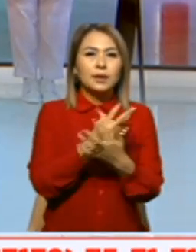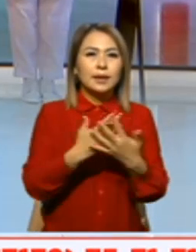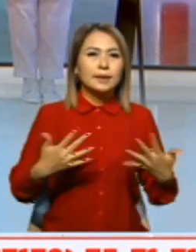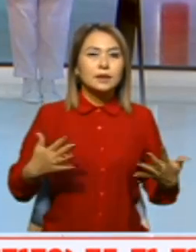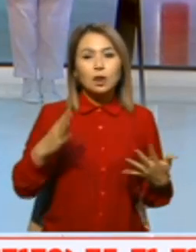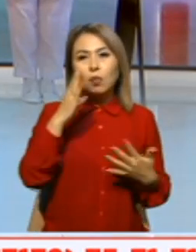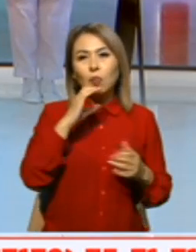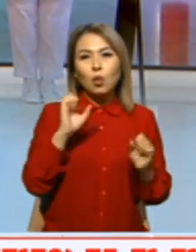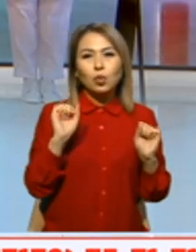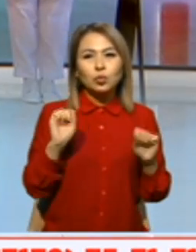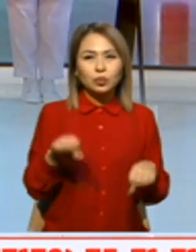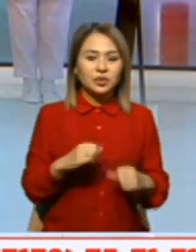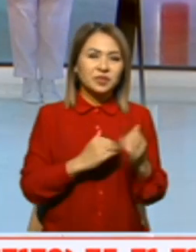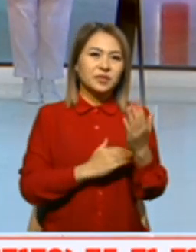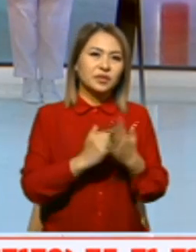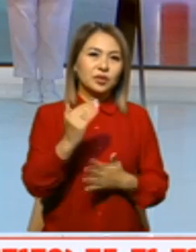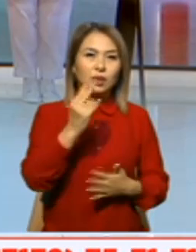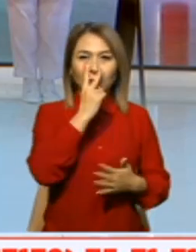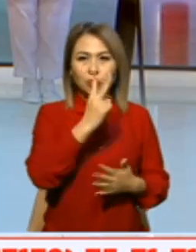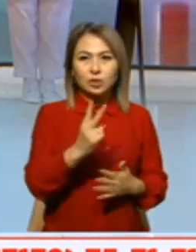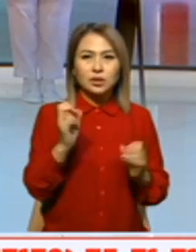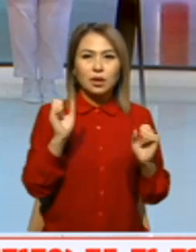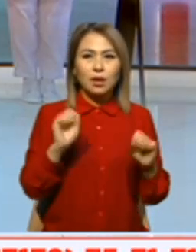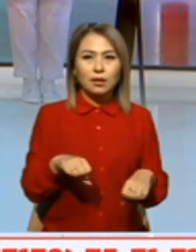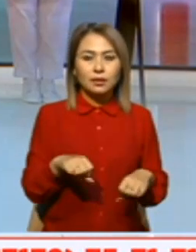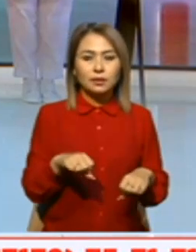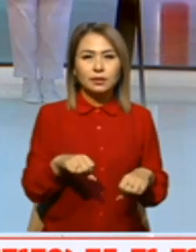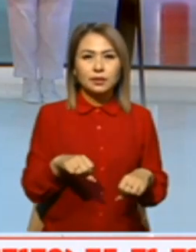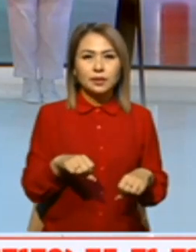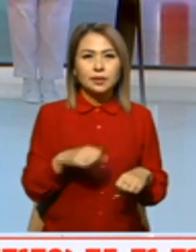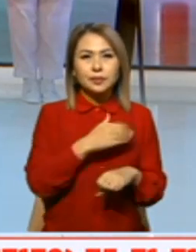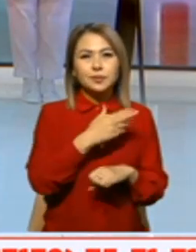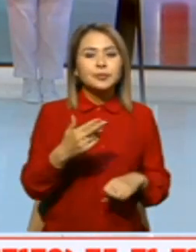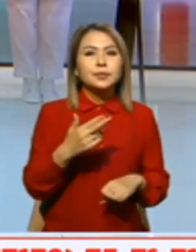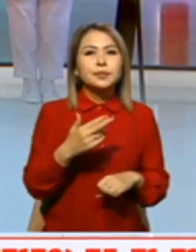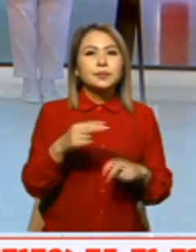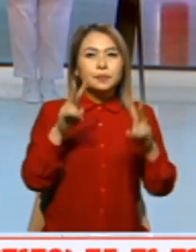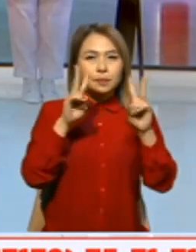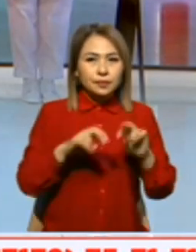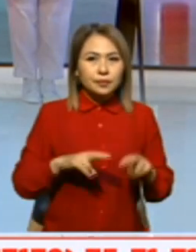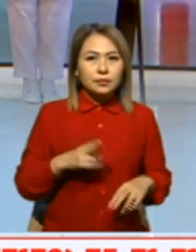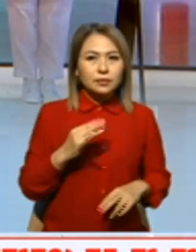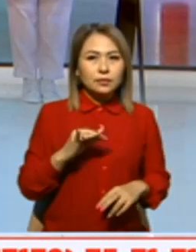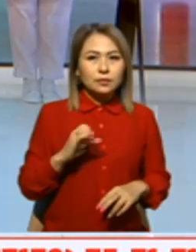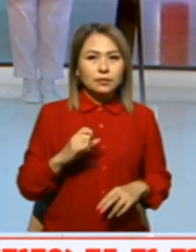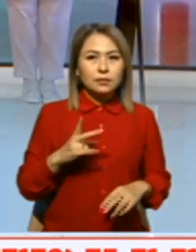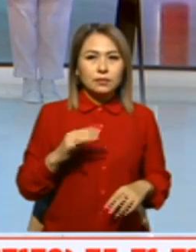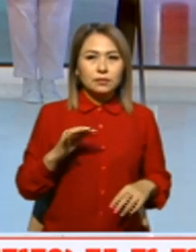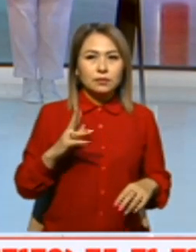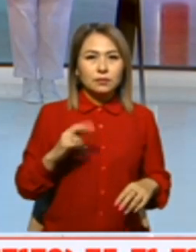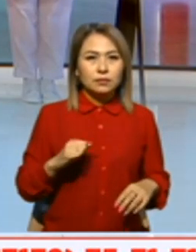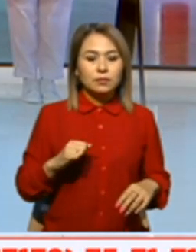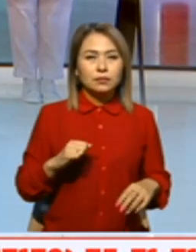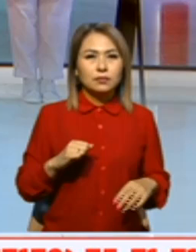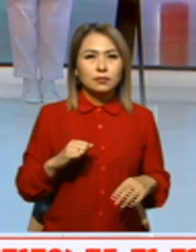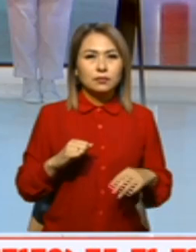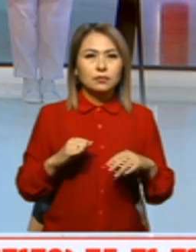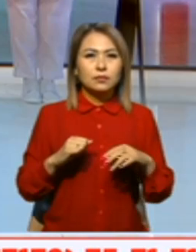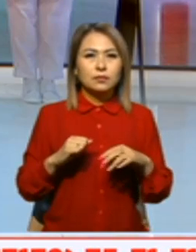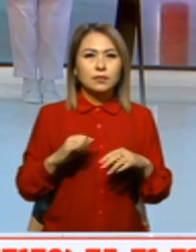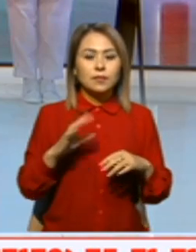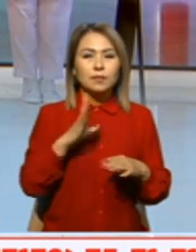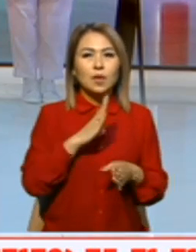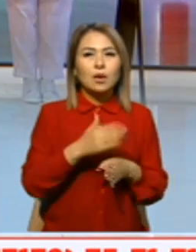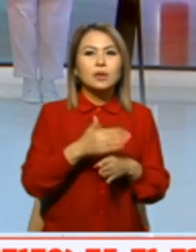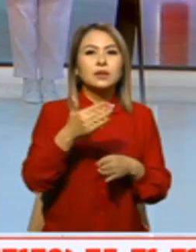болу мүмкіндігін жоғары екенін көрсете алады осы диагностика арқылы. Пренатал скрининг ол